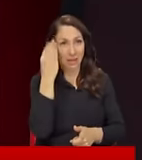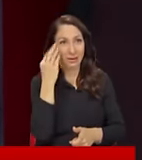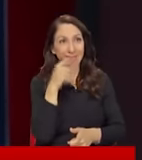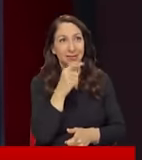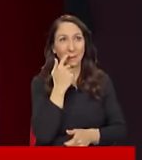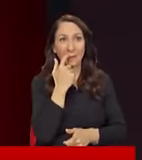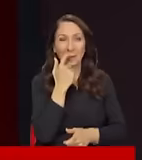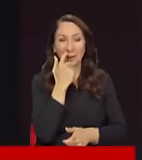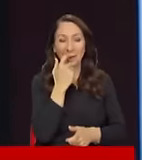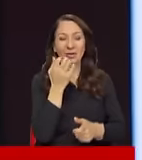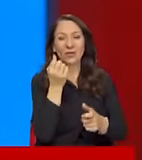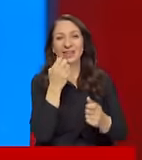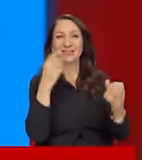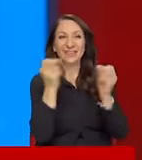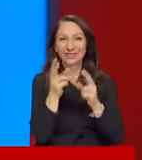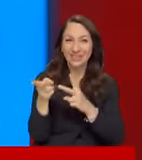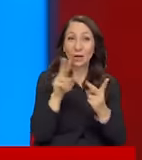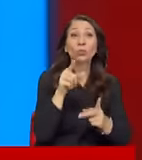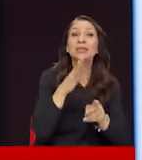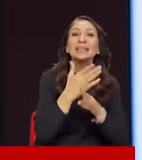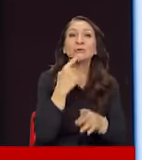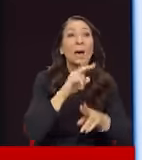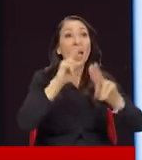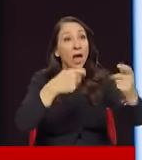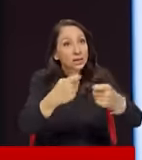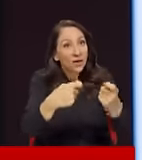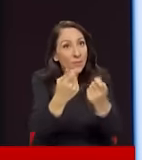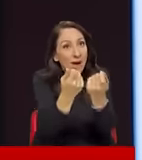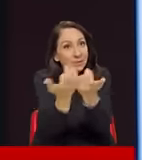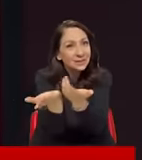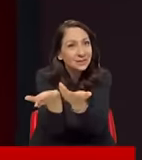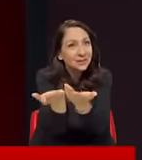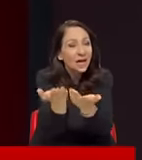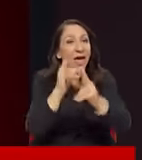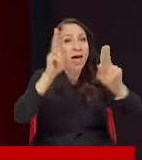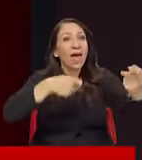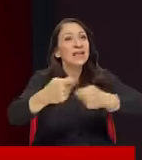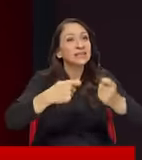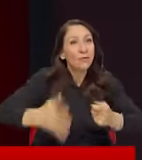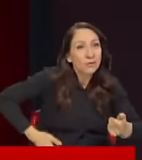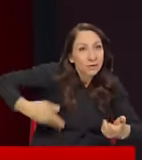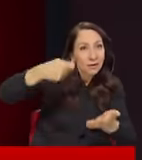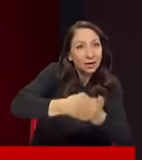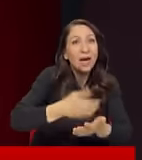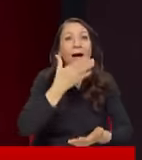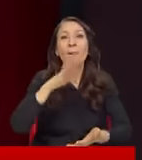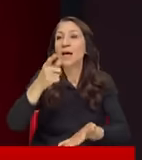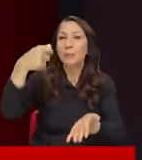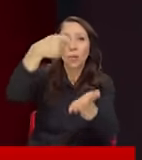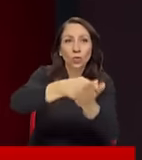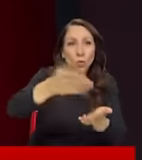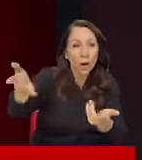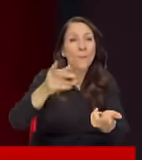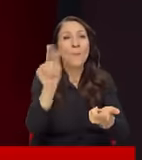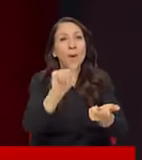polemiğine bir geçiş olacak galiba. Hayır, bunu niye söylüyorum? Esnafın ya, esnafın cebinden çıkan para, emeklinin cebinden çıkan